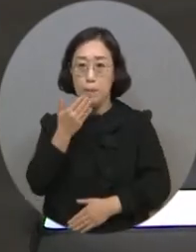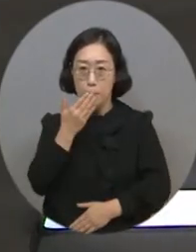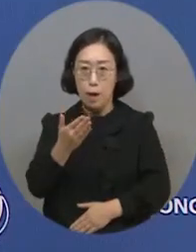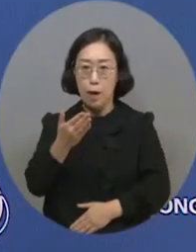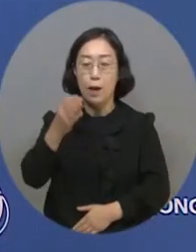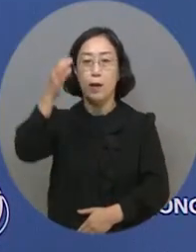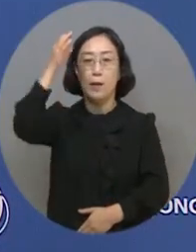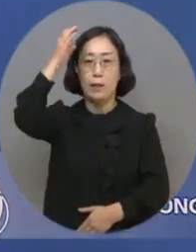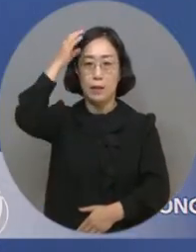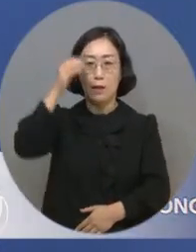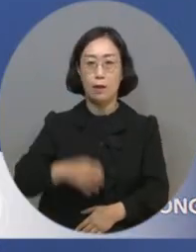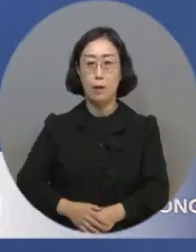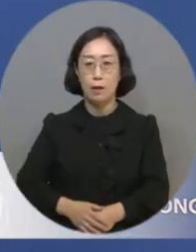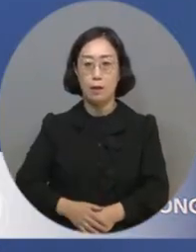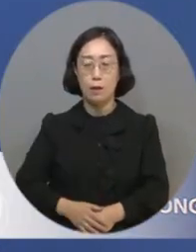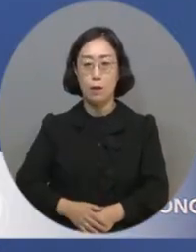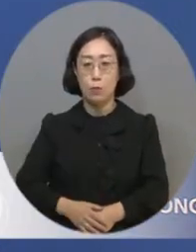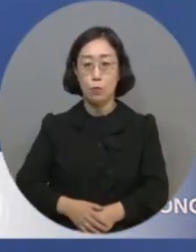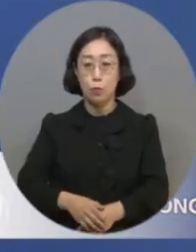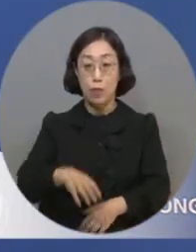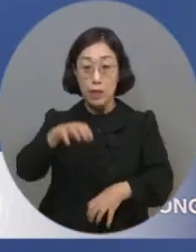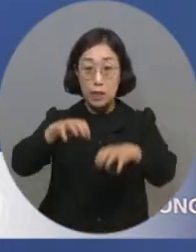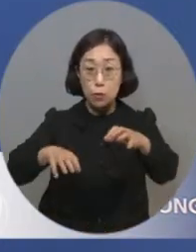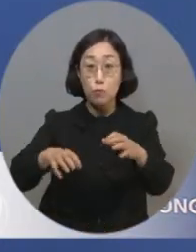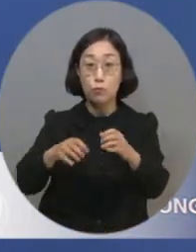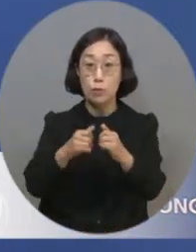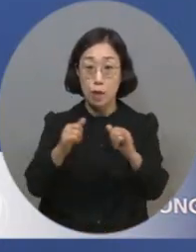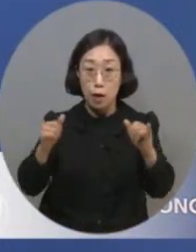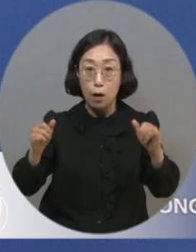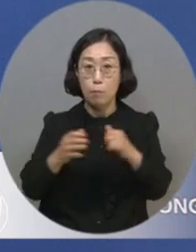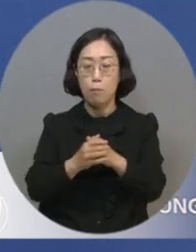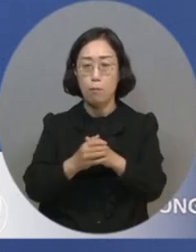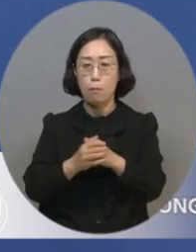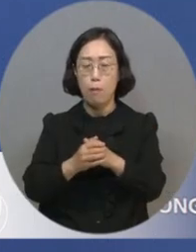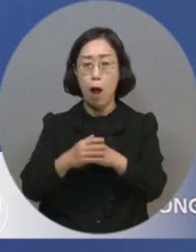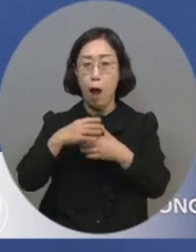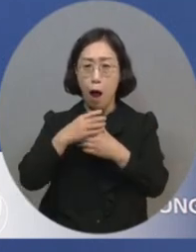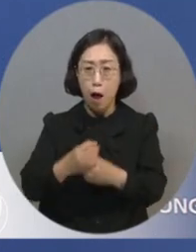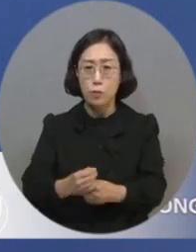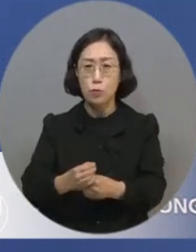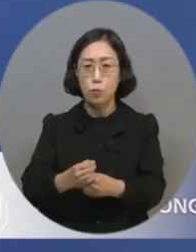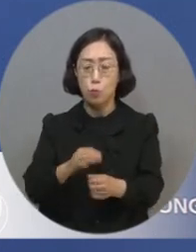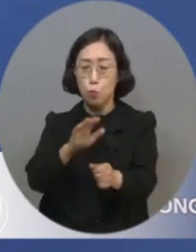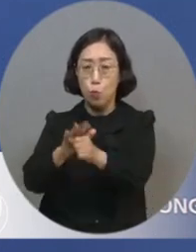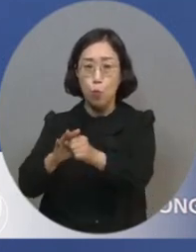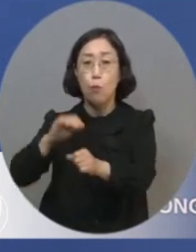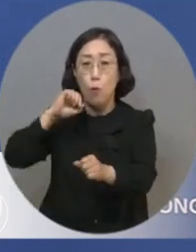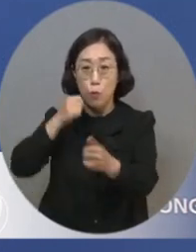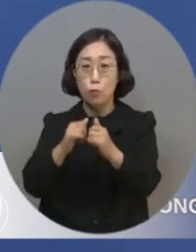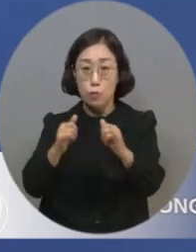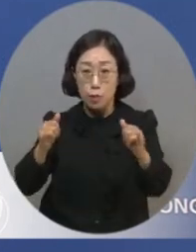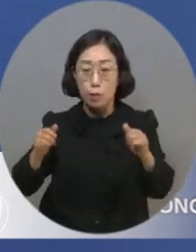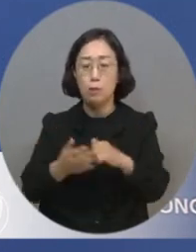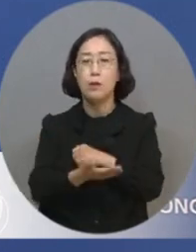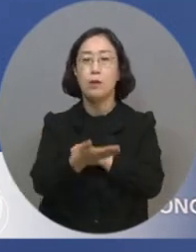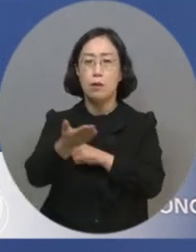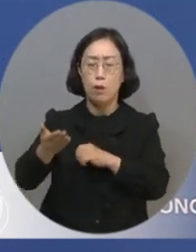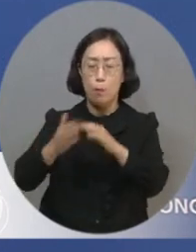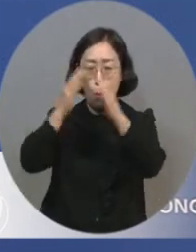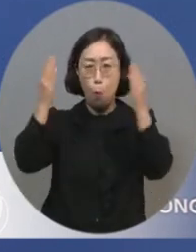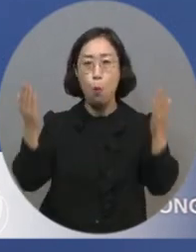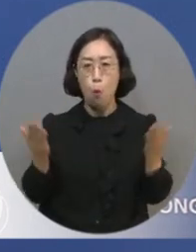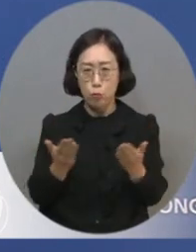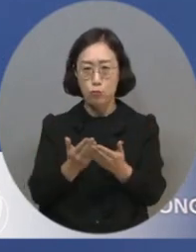기대됩니다. 우리 주변에 있는 그 소외받는 안전 사각지대가 없는 안전에 대해서는 모두가